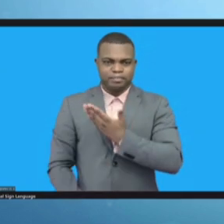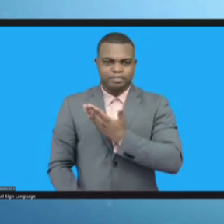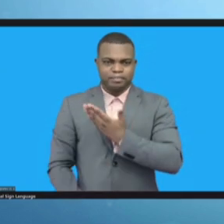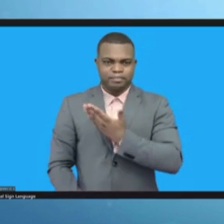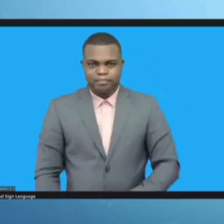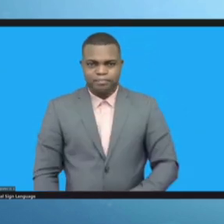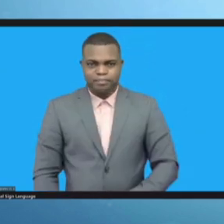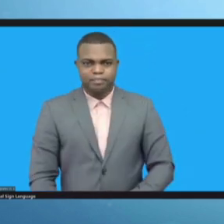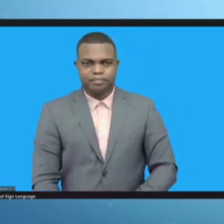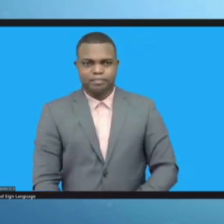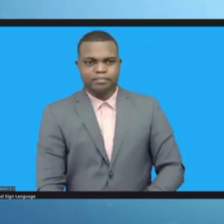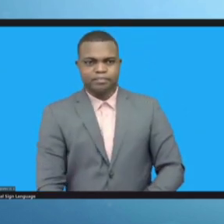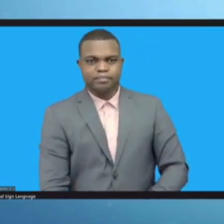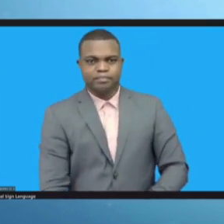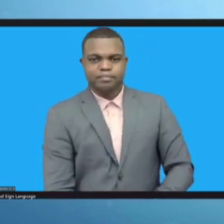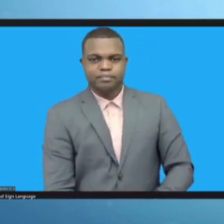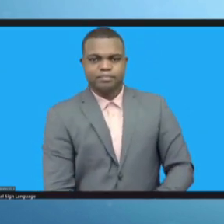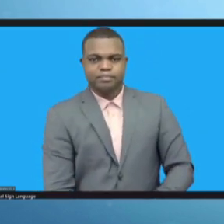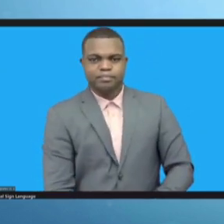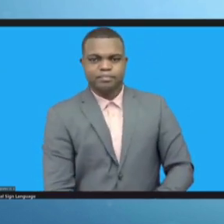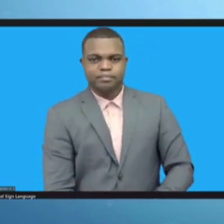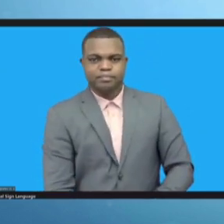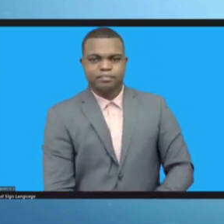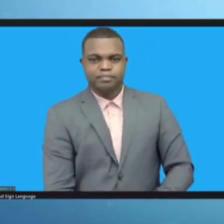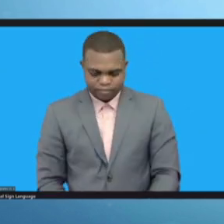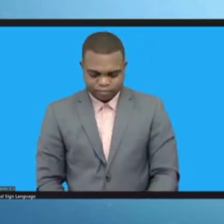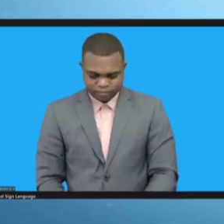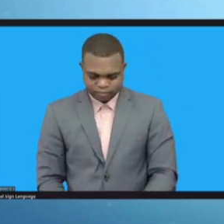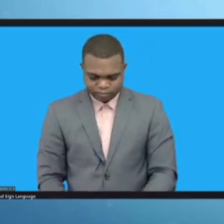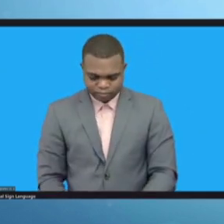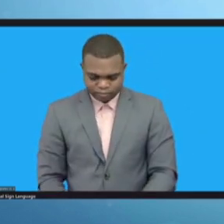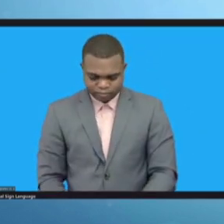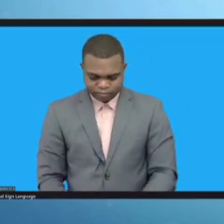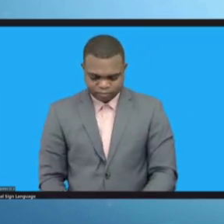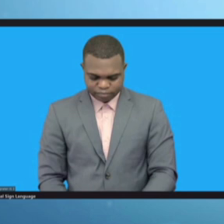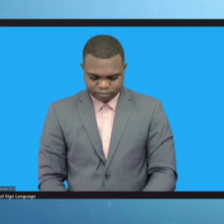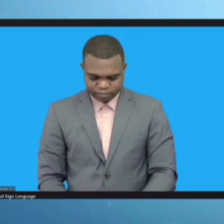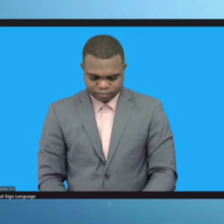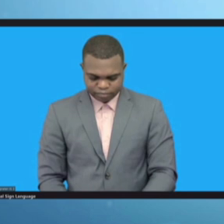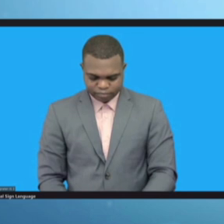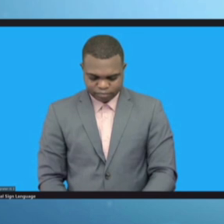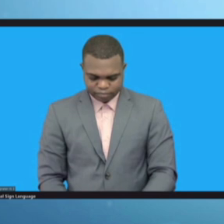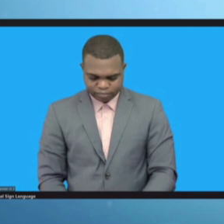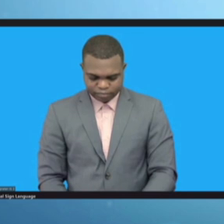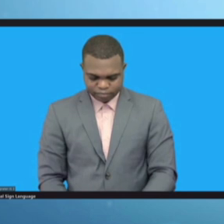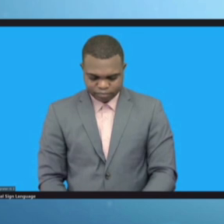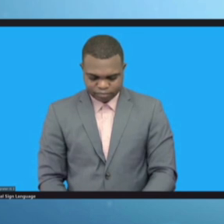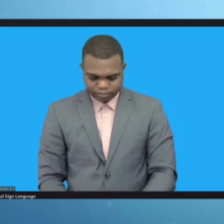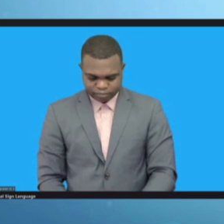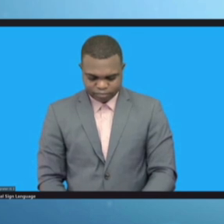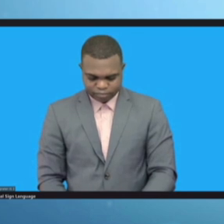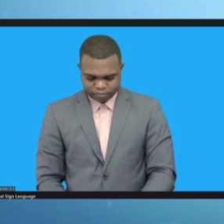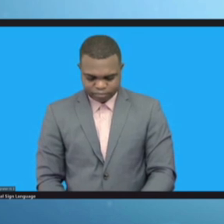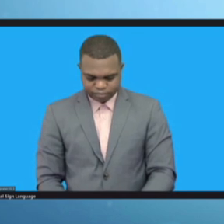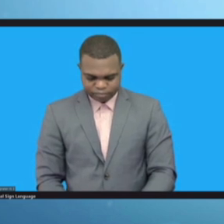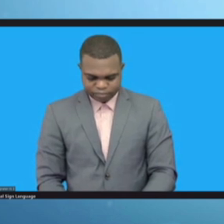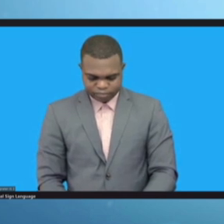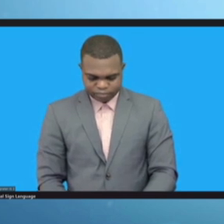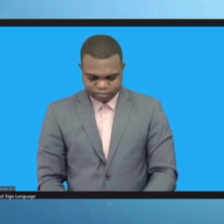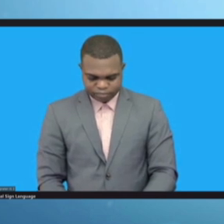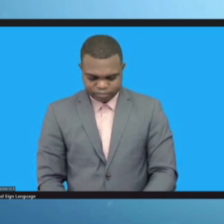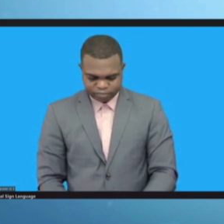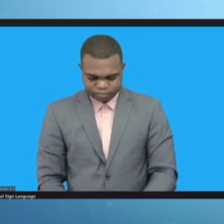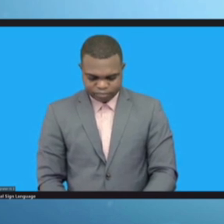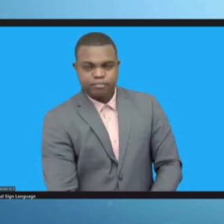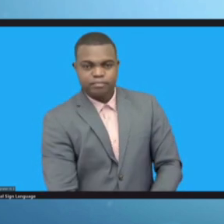They are also outpacing regulations and exacerbating inequalities. We often hear that the future will be digital. Уважаемые